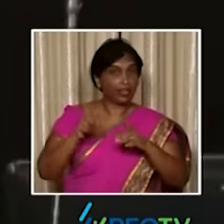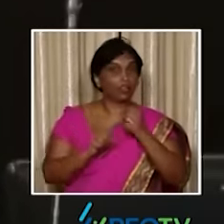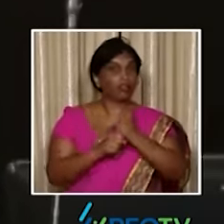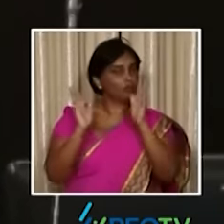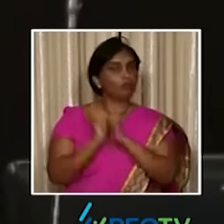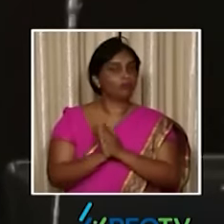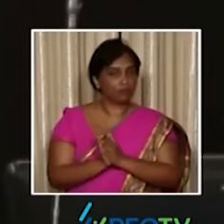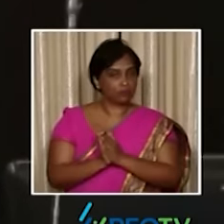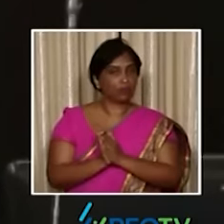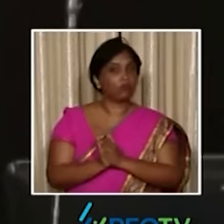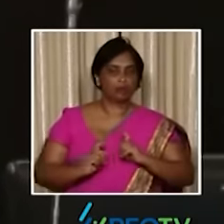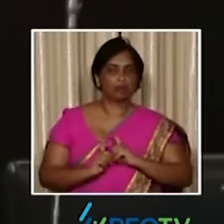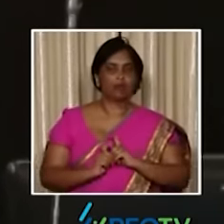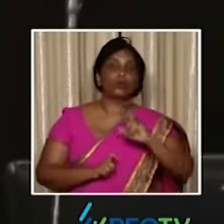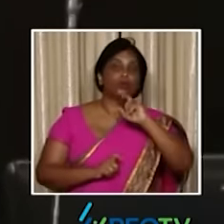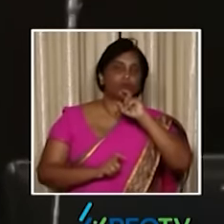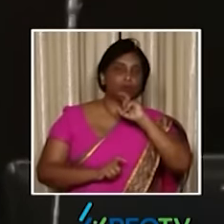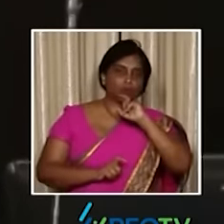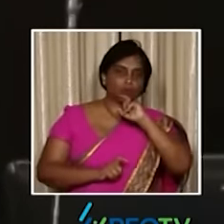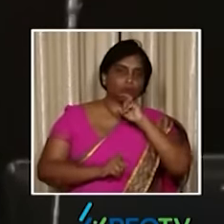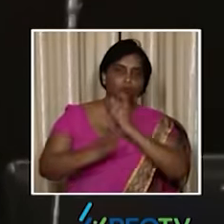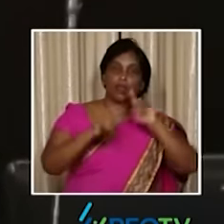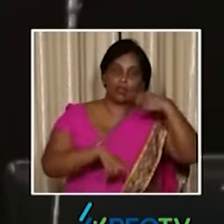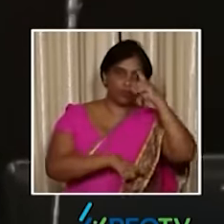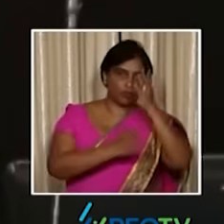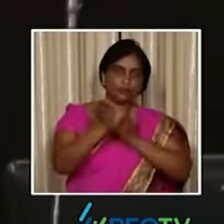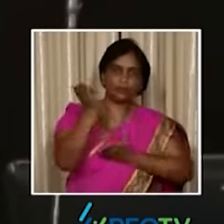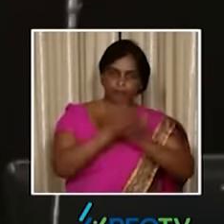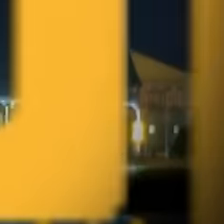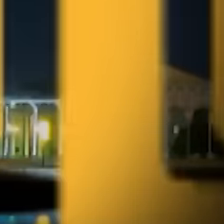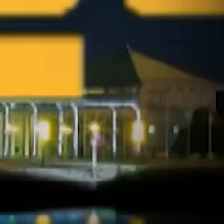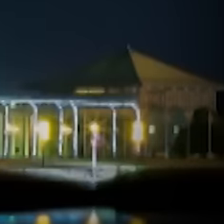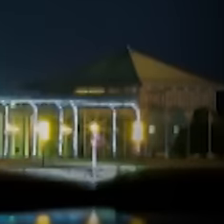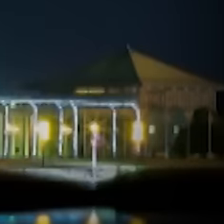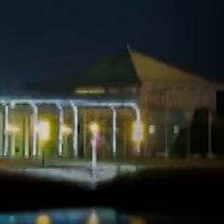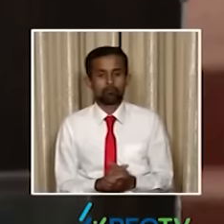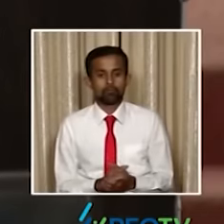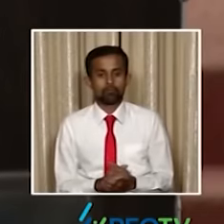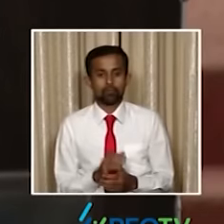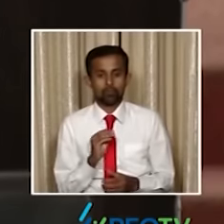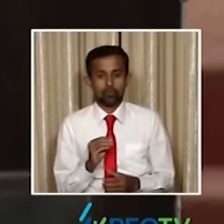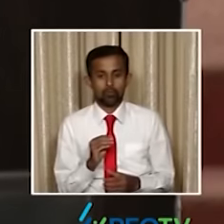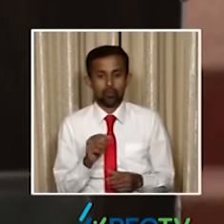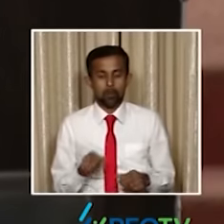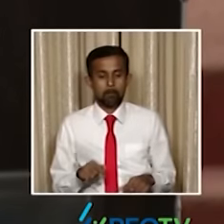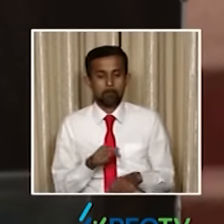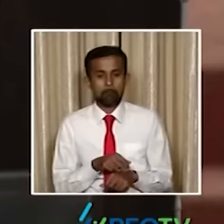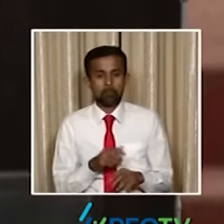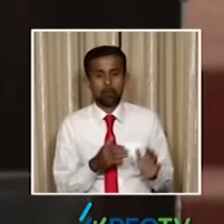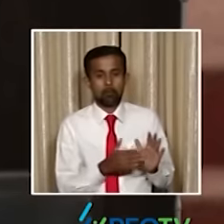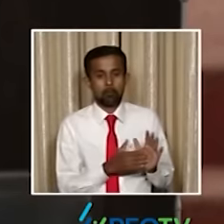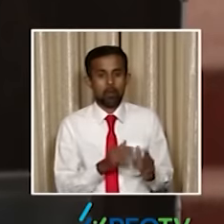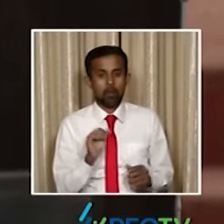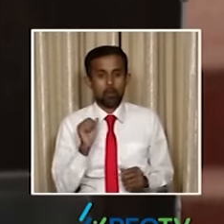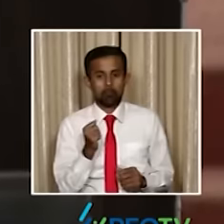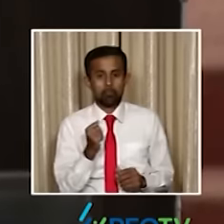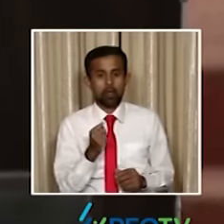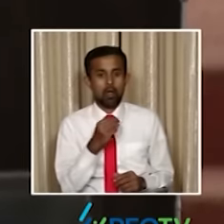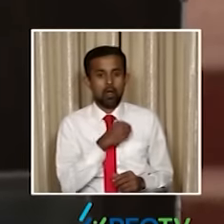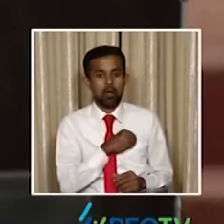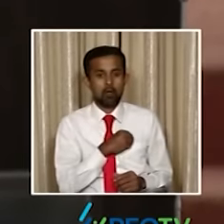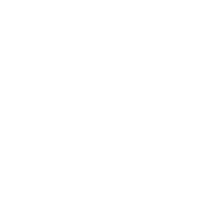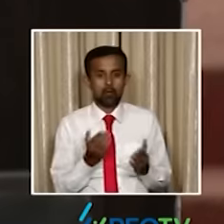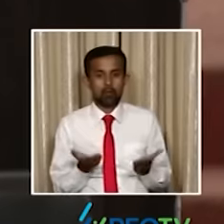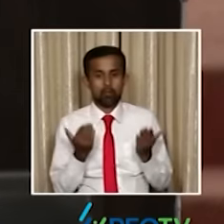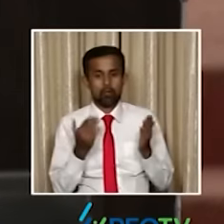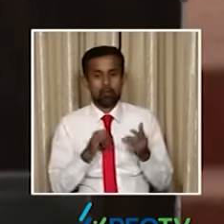සියලු දෙනාටම බන්දි ඉල්ලලා නඩුවක් ගැනසතිය දාන්න බලාපොරොත්තු වෙනවා. මේ වින විට රුපියල් මිලියන 50ක දළ ලාභයක් උපයා